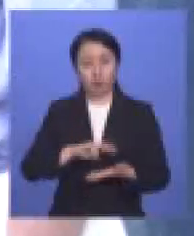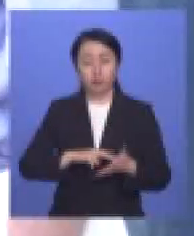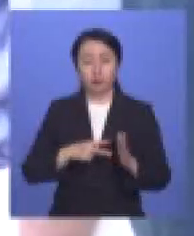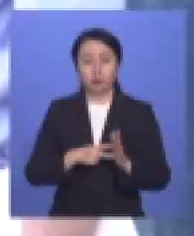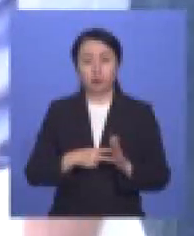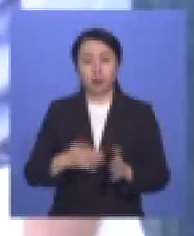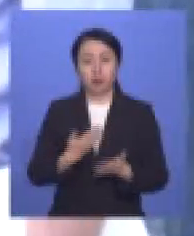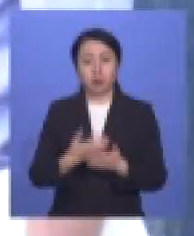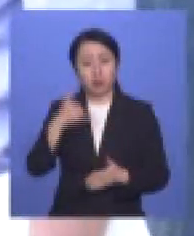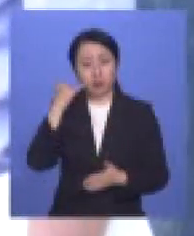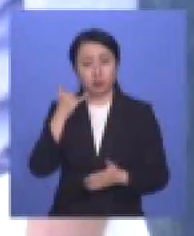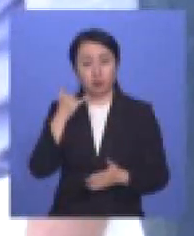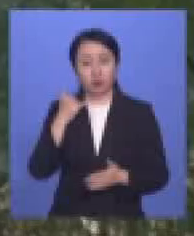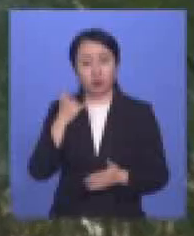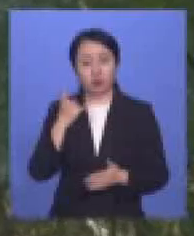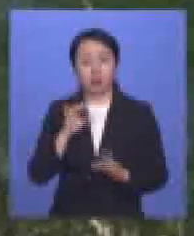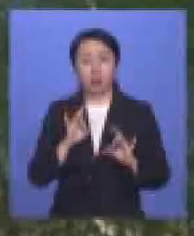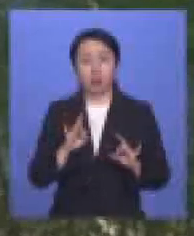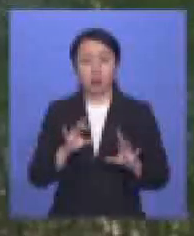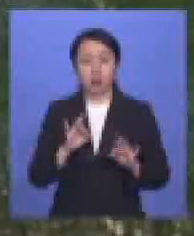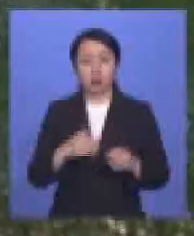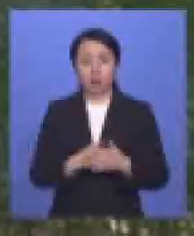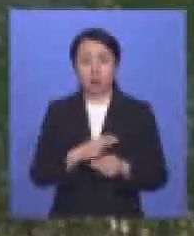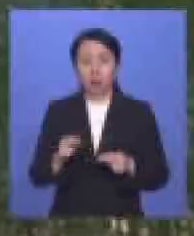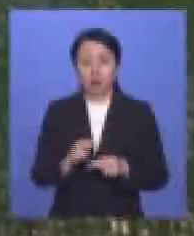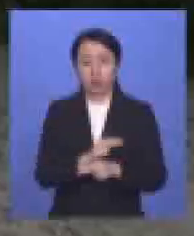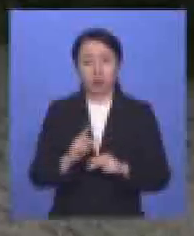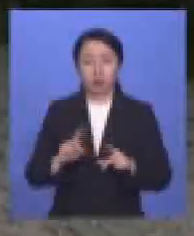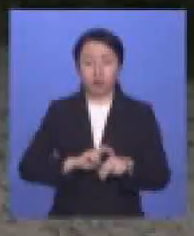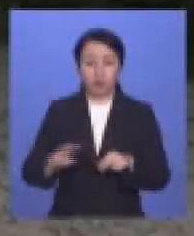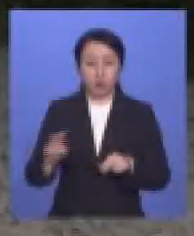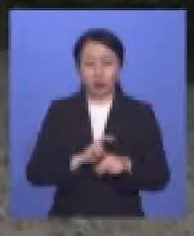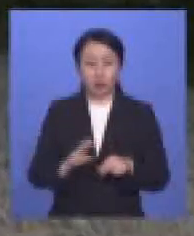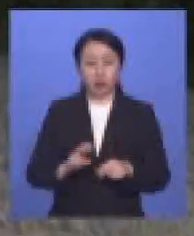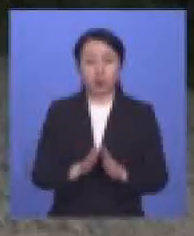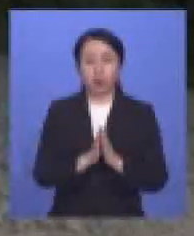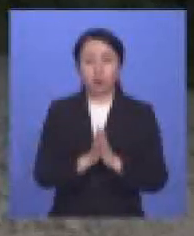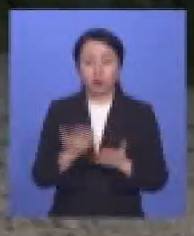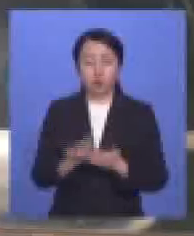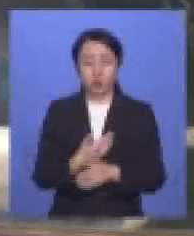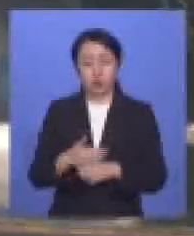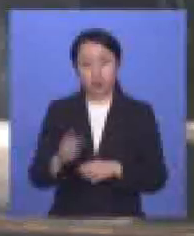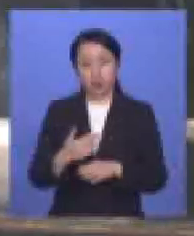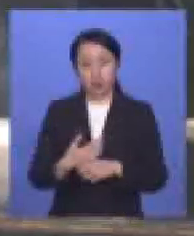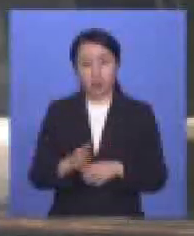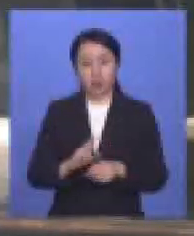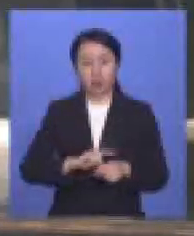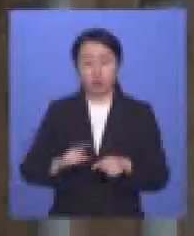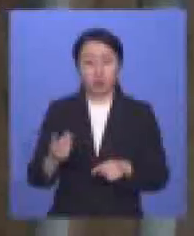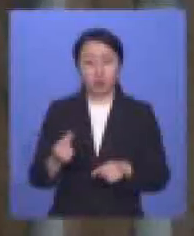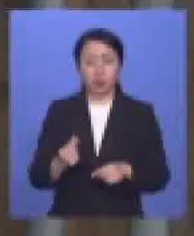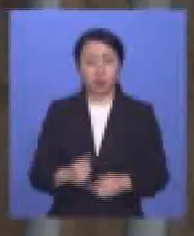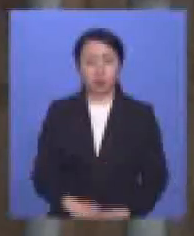при звонках от неизвестных, сообщающих о подозрительных транзакциях и настаивающих на получении кредита и переводах